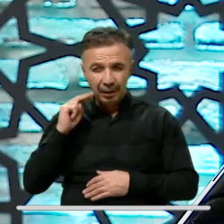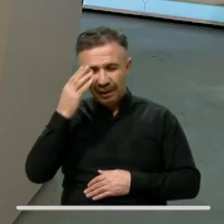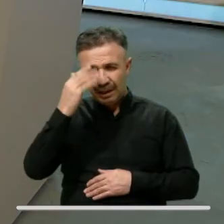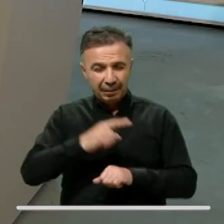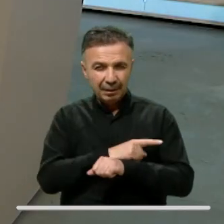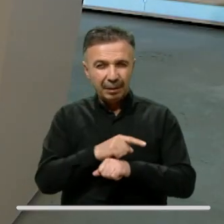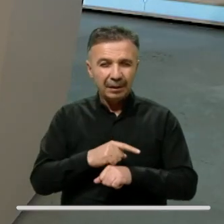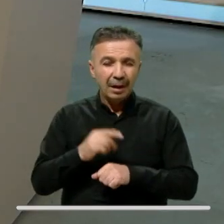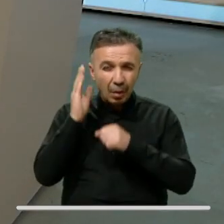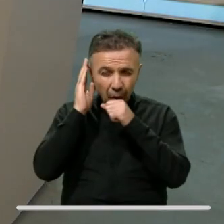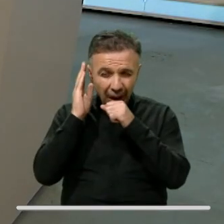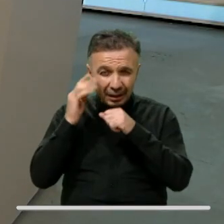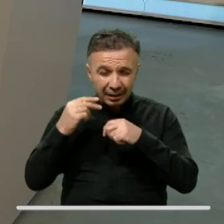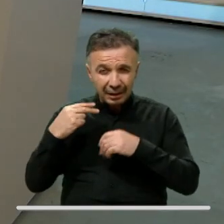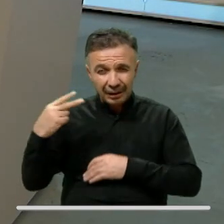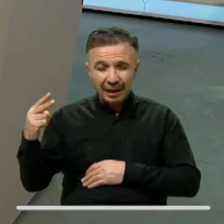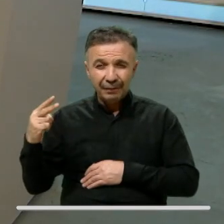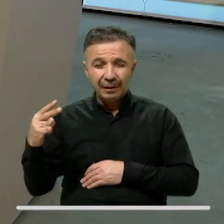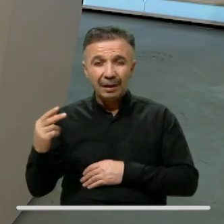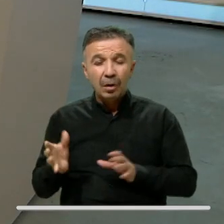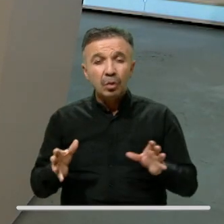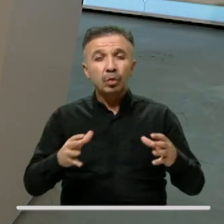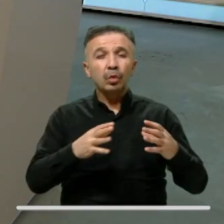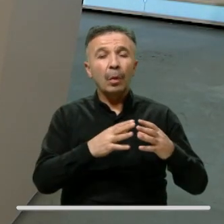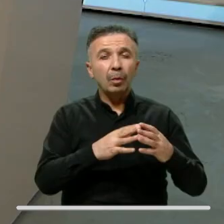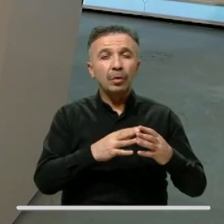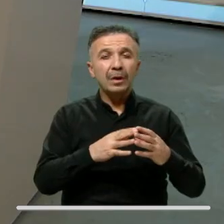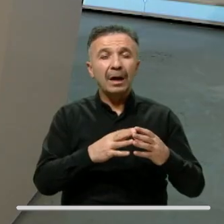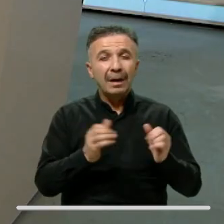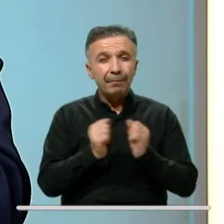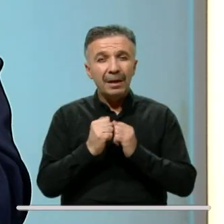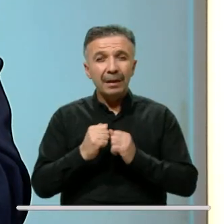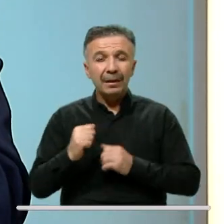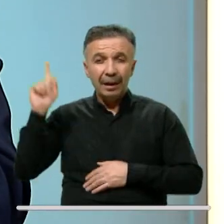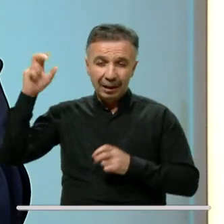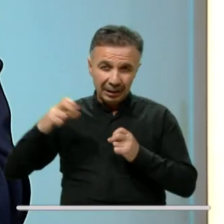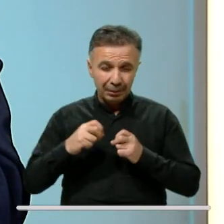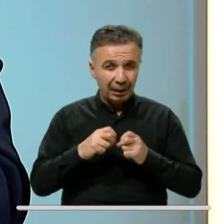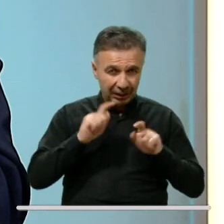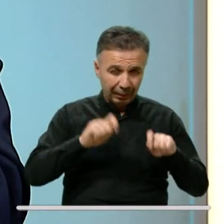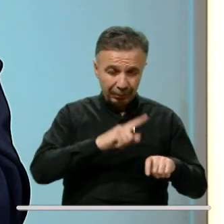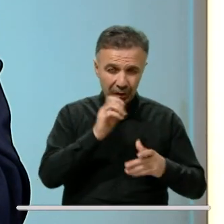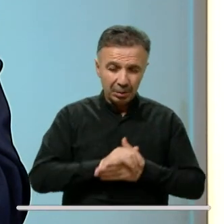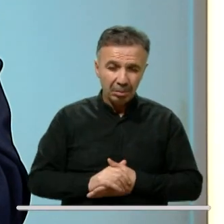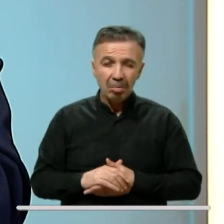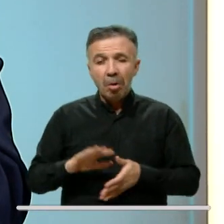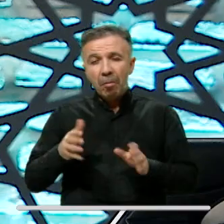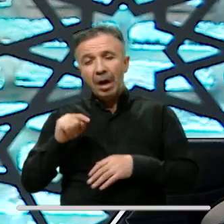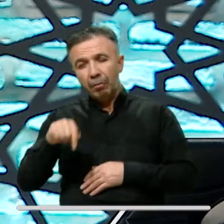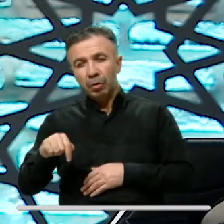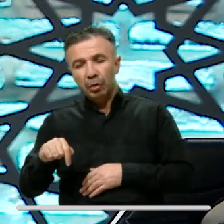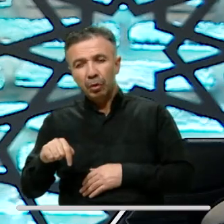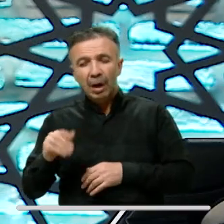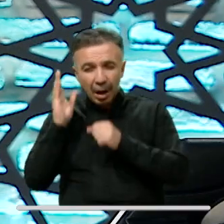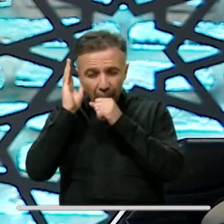müezzin tarafından topluca bir komut eşliğinde tesbihat yapılmış mıdır? Veya bugün camilerimizde uygulanan ve